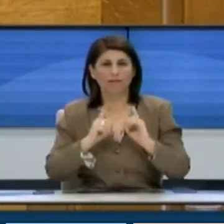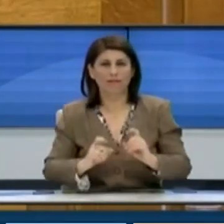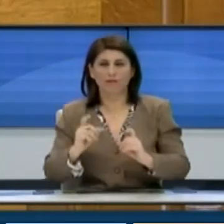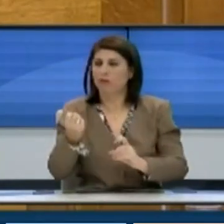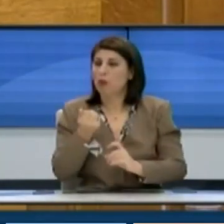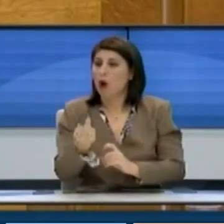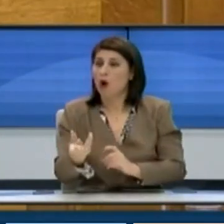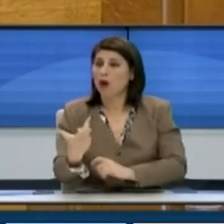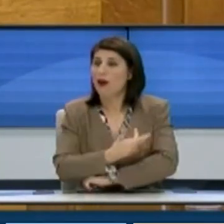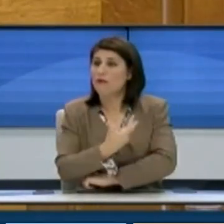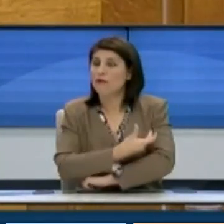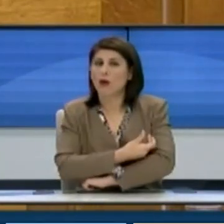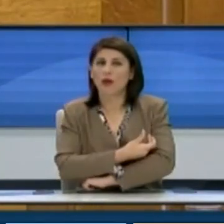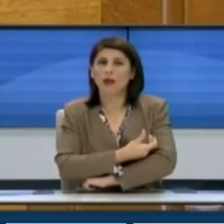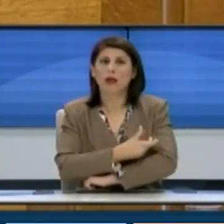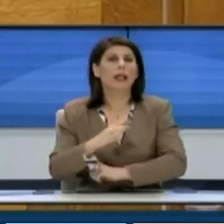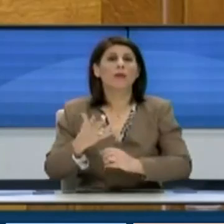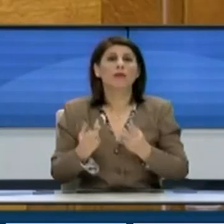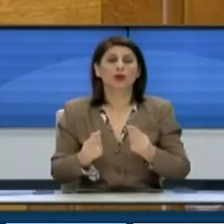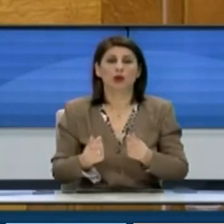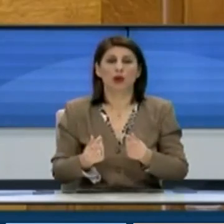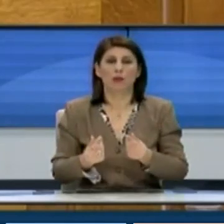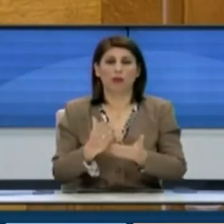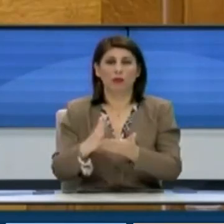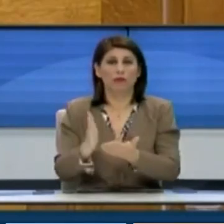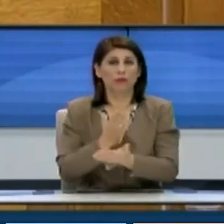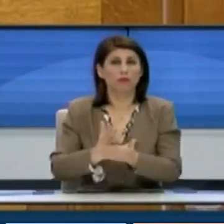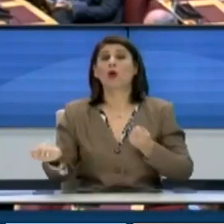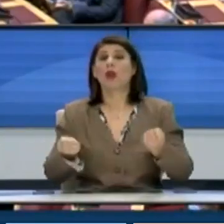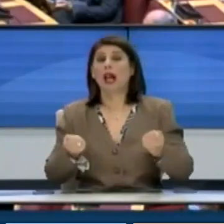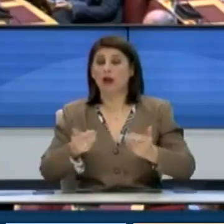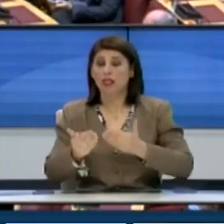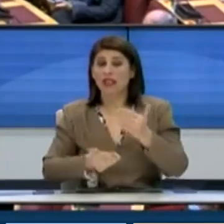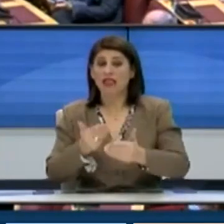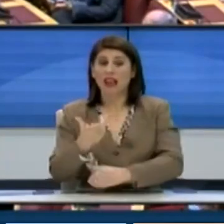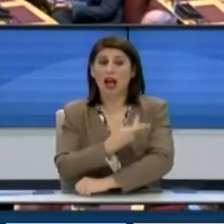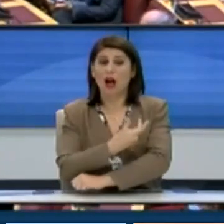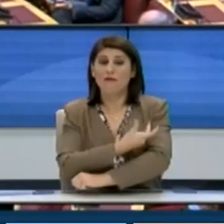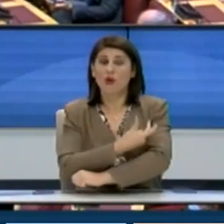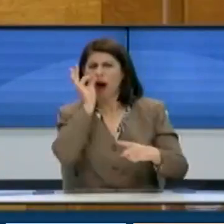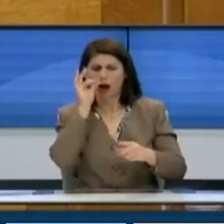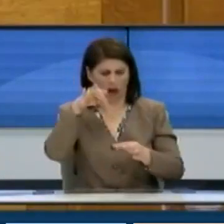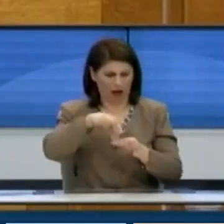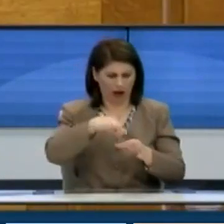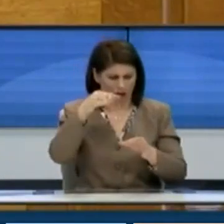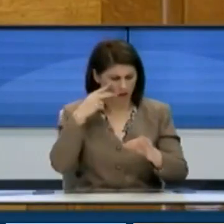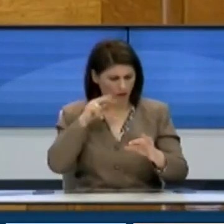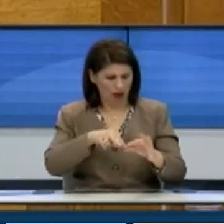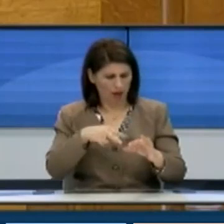απαραίτητων ποσοτήτων και στην τροφοδοσία των κρατών μελών. Δεν θα σταθώ στον